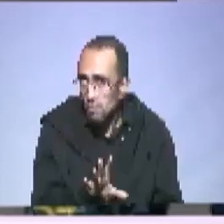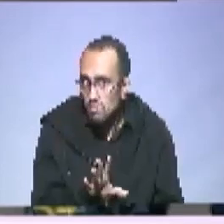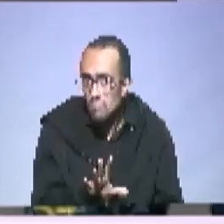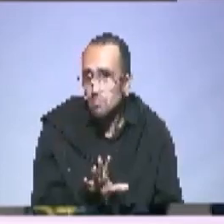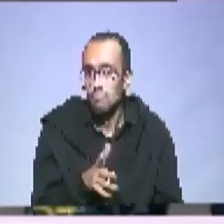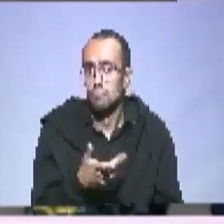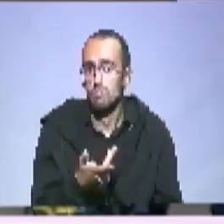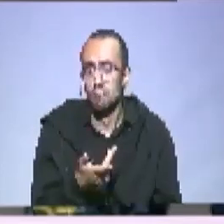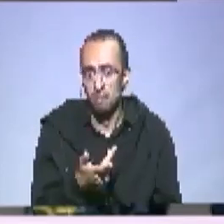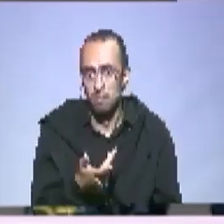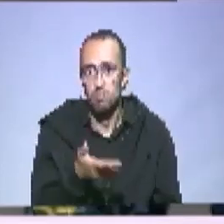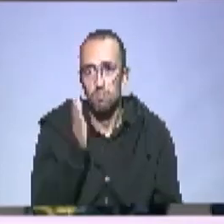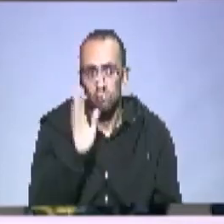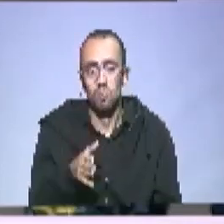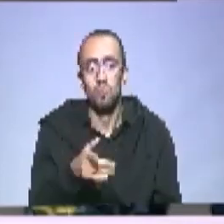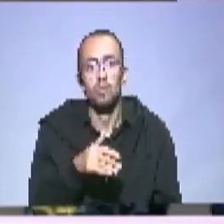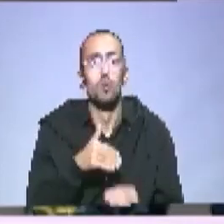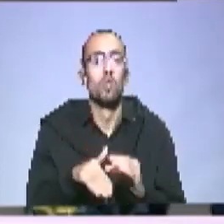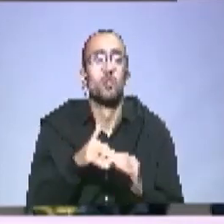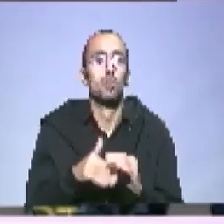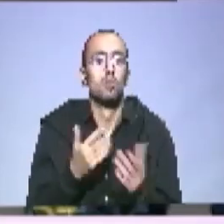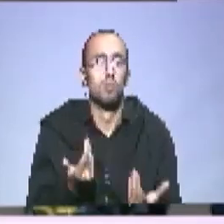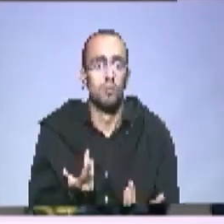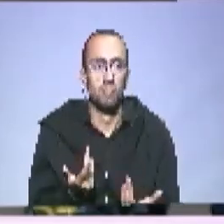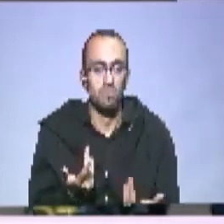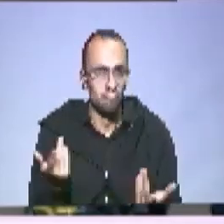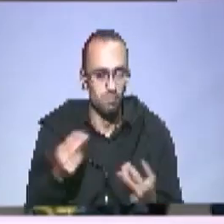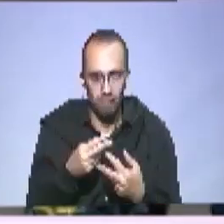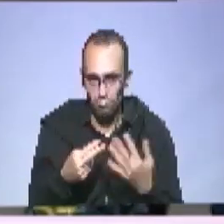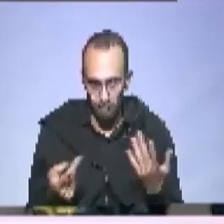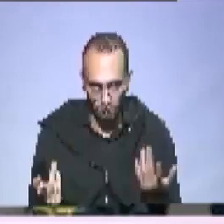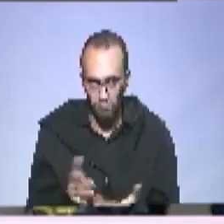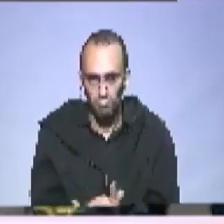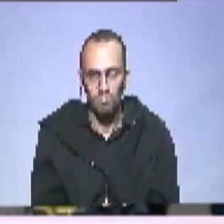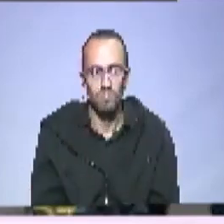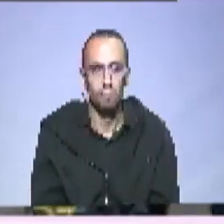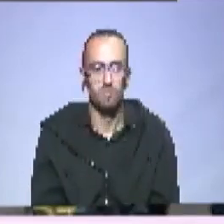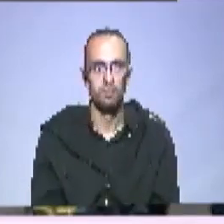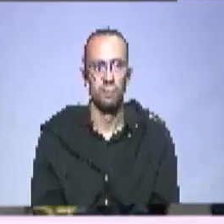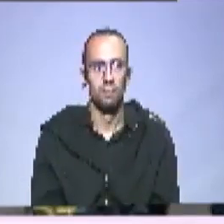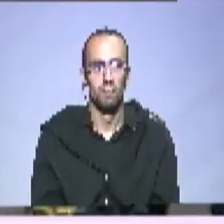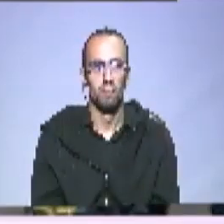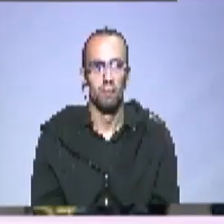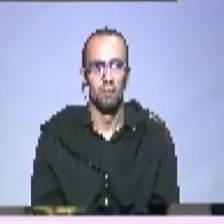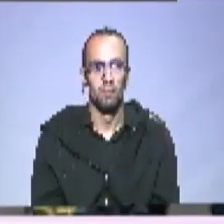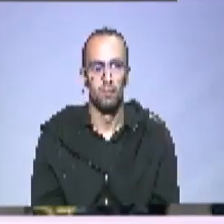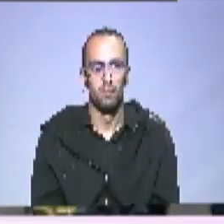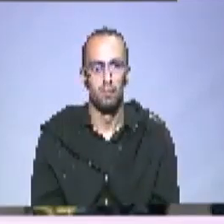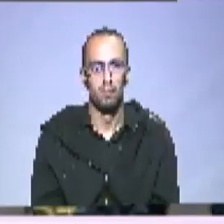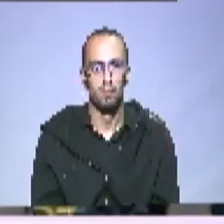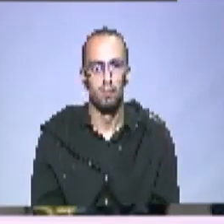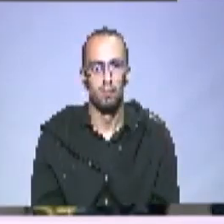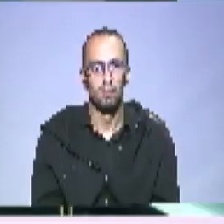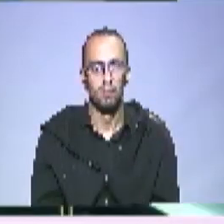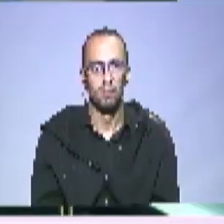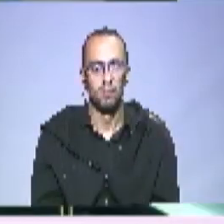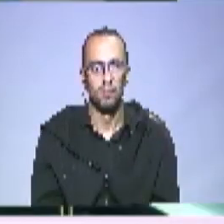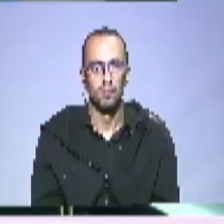ممكن ناكلها في الساندوتشات كده. يعني بتبقى الدنيا فيه مرونة شوية في المطبخ.